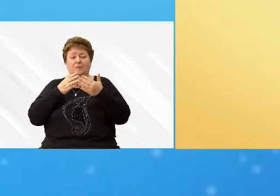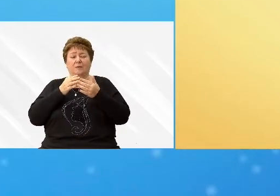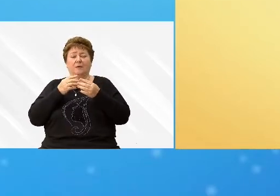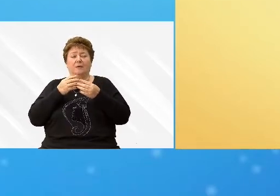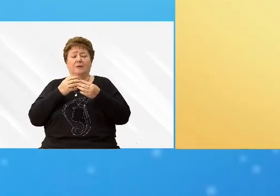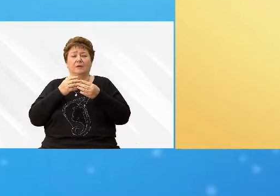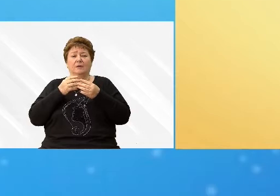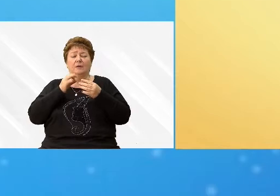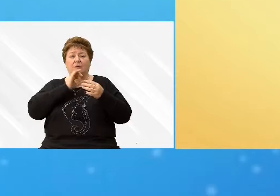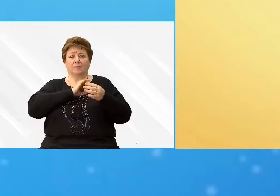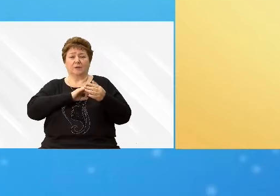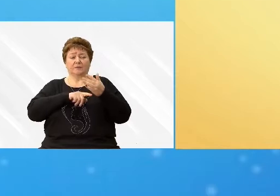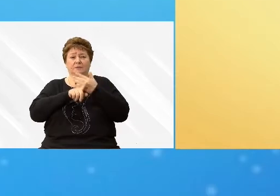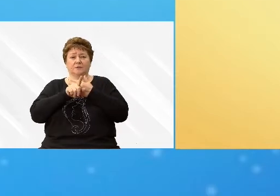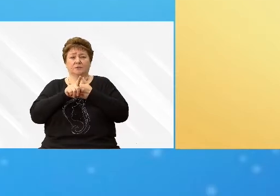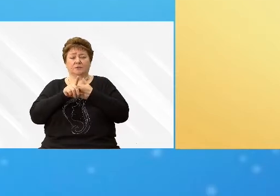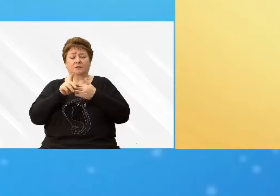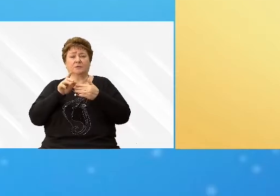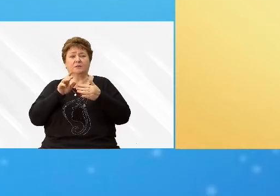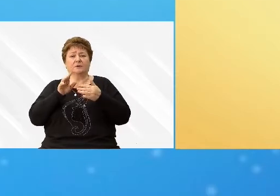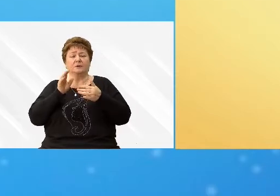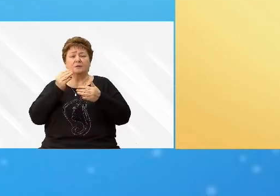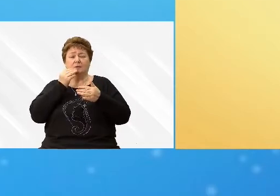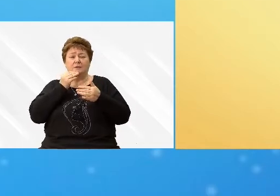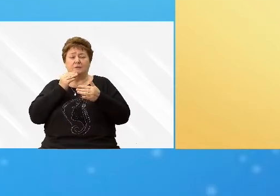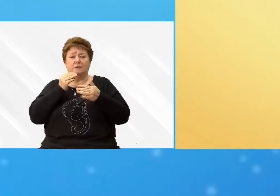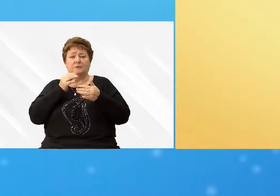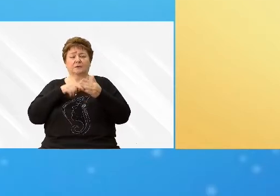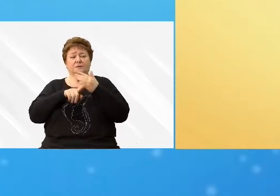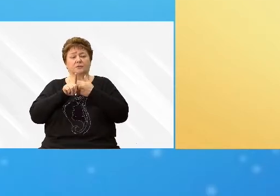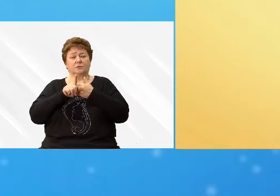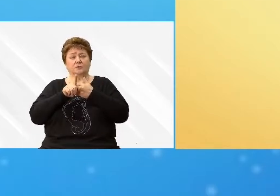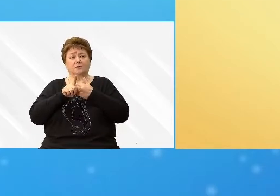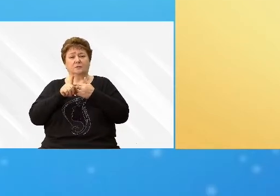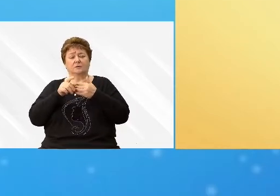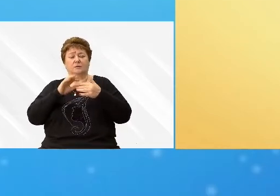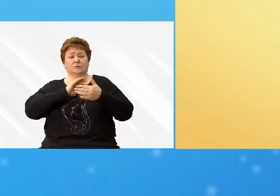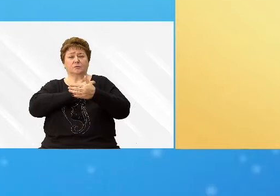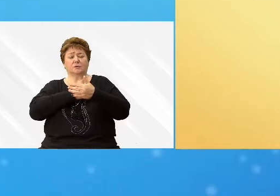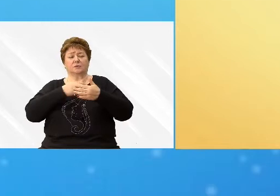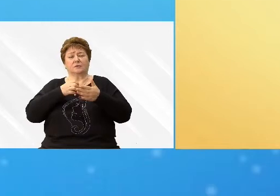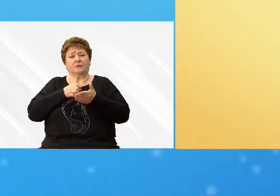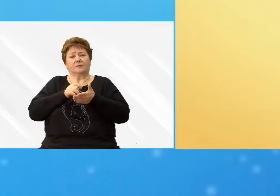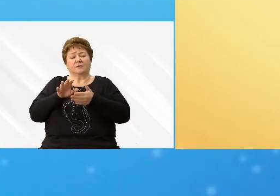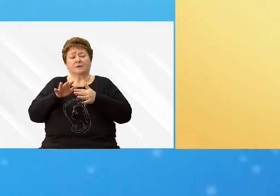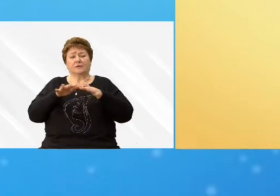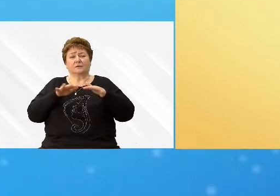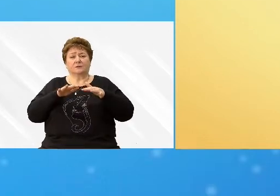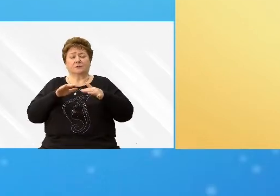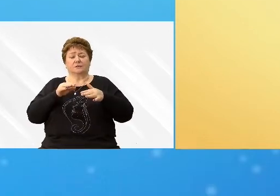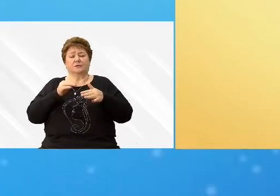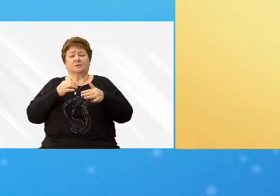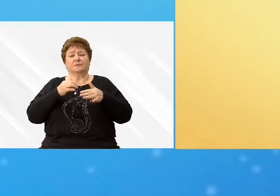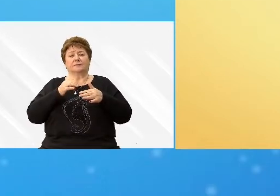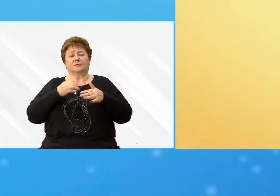полезно в начале еды употреблять блюдо способствующие усилению выделению пищеварительных соков